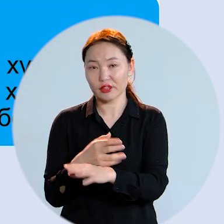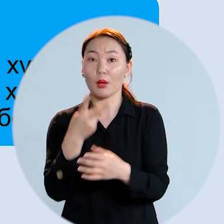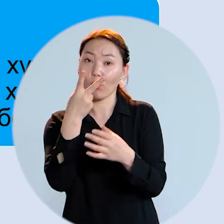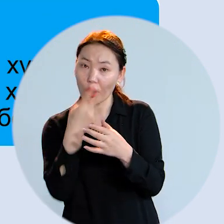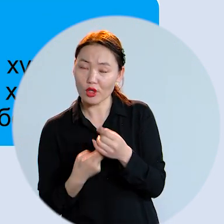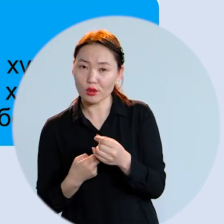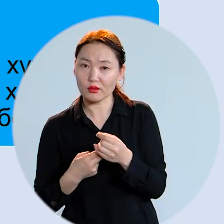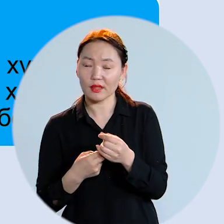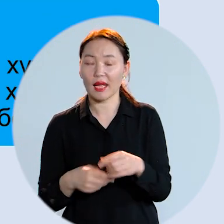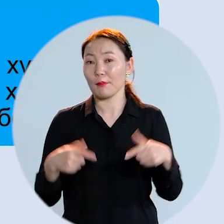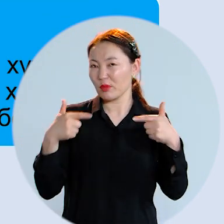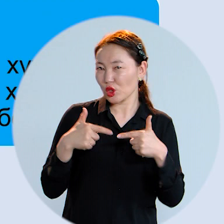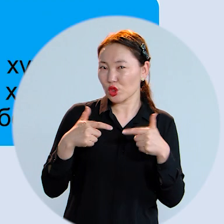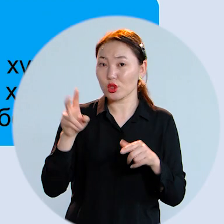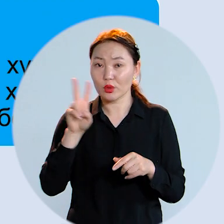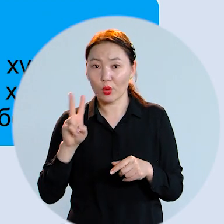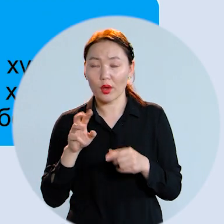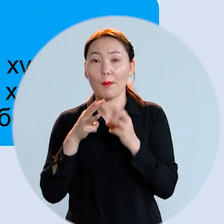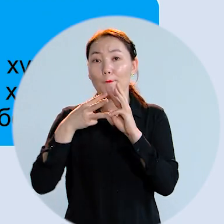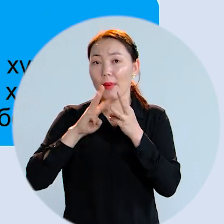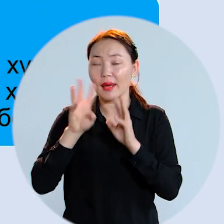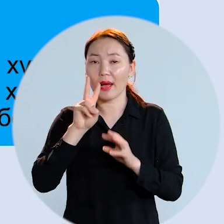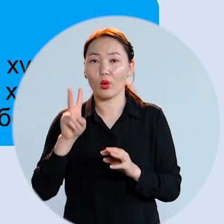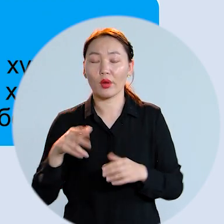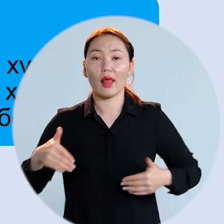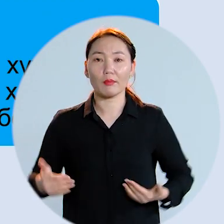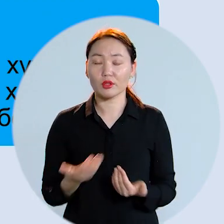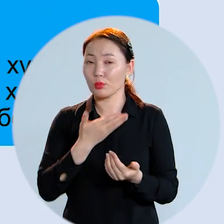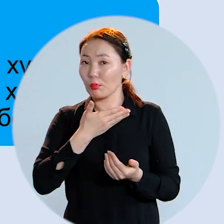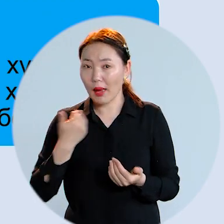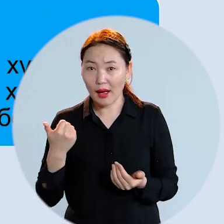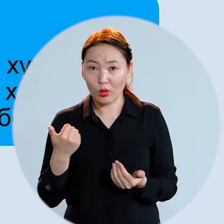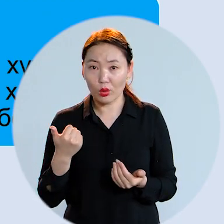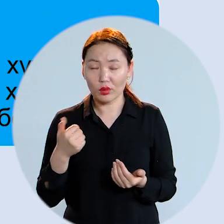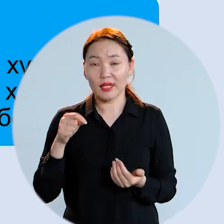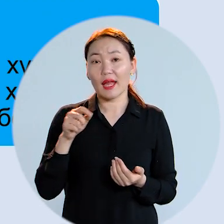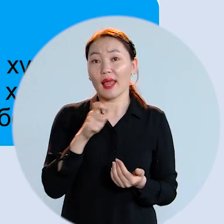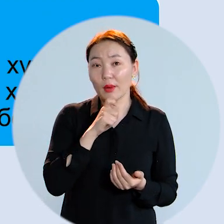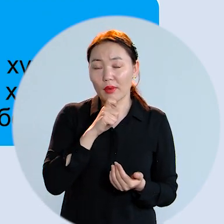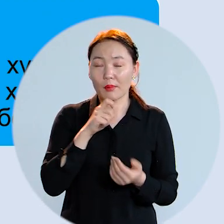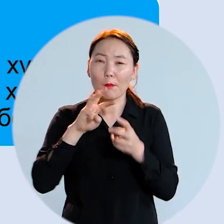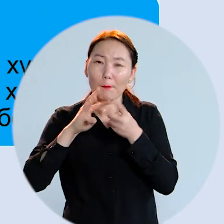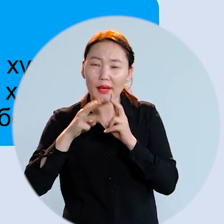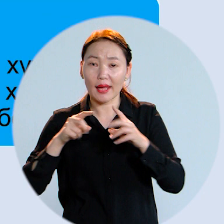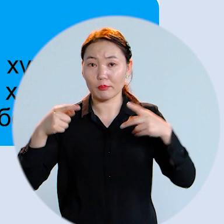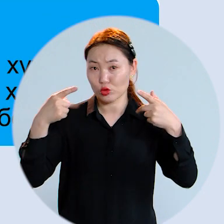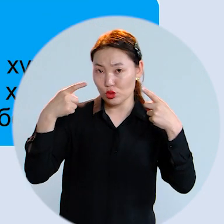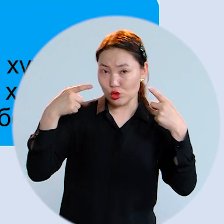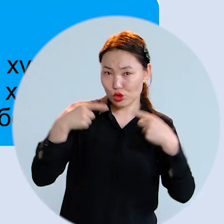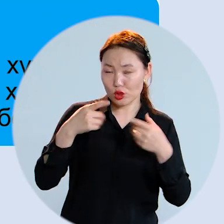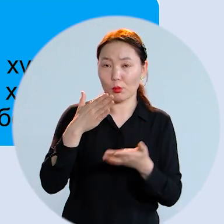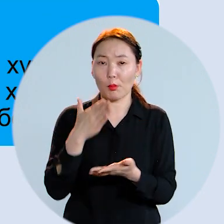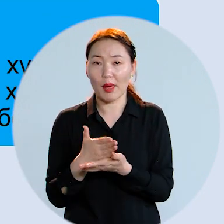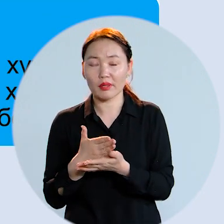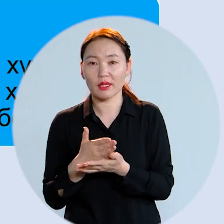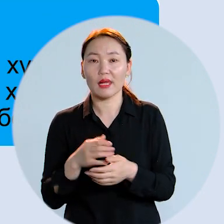амьдрал гэж бас байдгваа гэж хэлдэг. Тийм учраас хэрвээ одоо зөрчил маргаан байдаг бол харилцаа холбоогоо бас эргэцүүлж нэг үзээрэй,